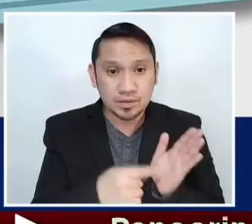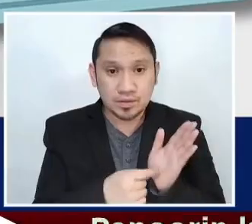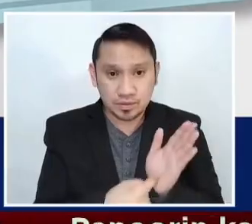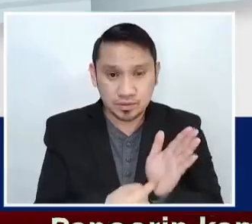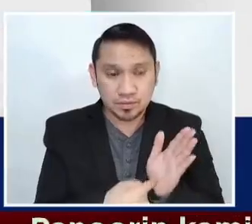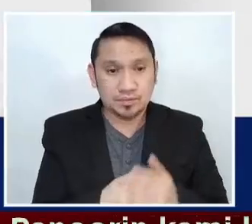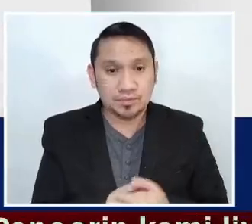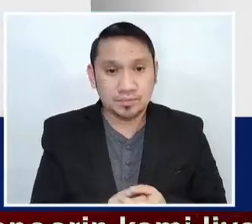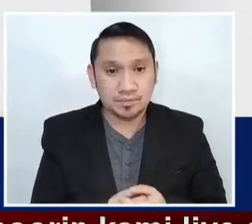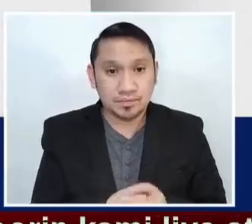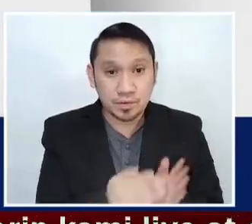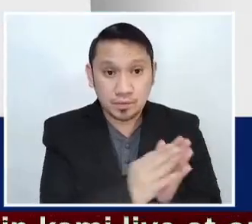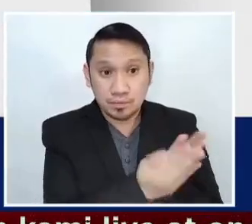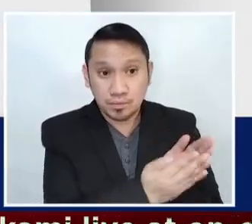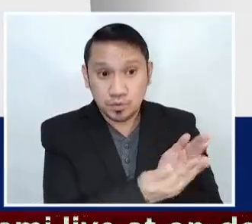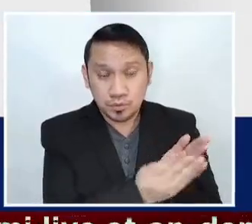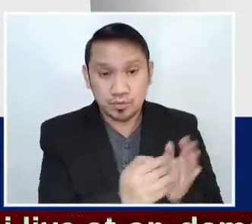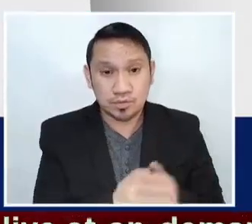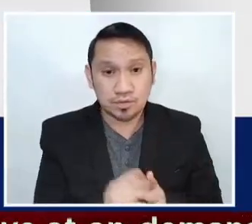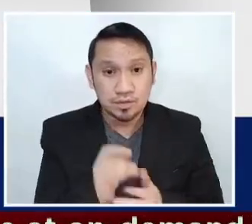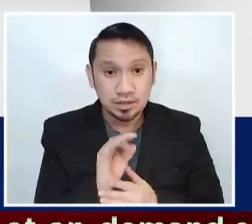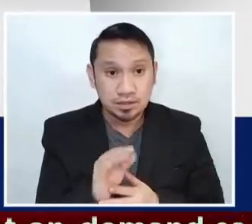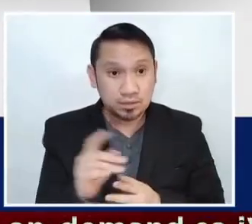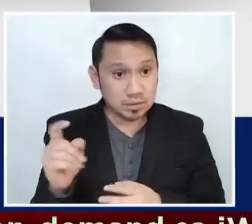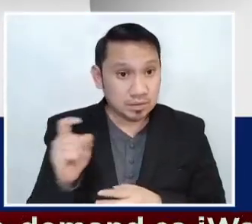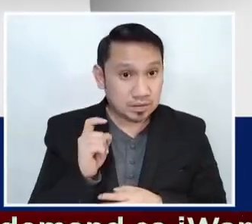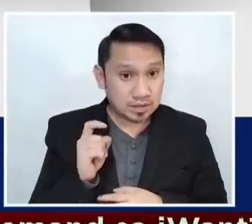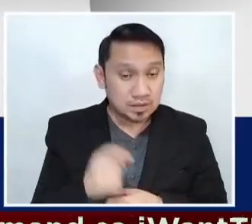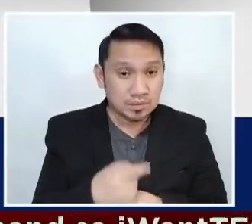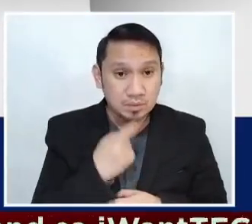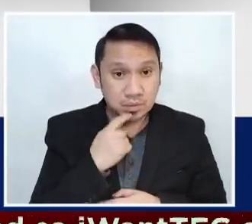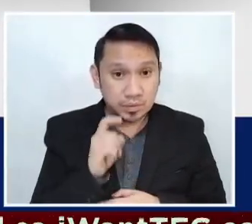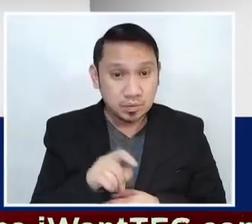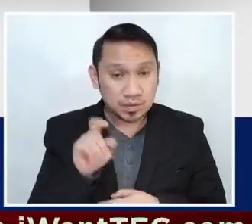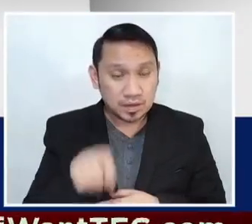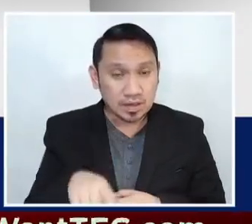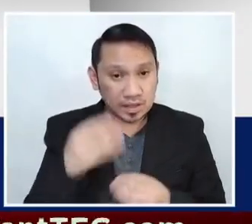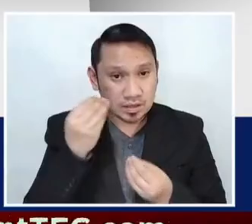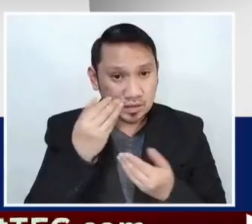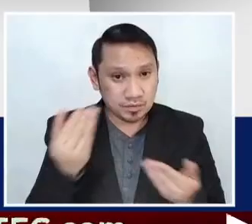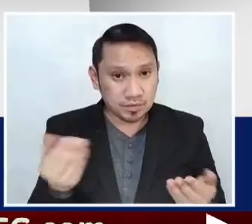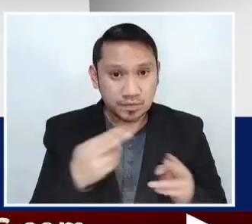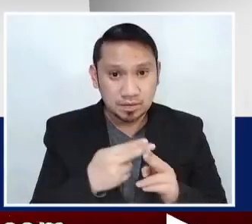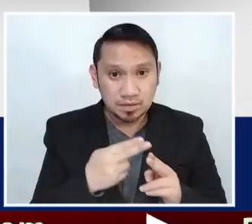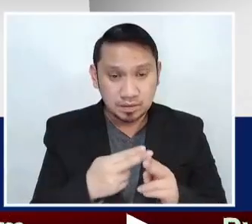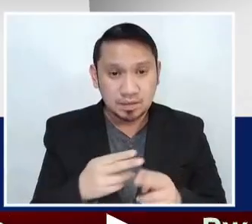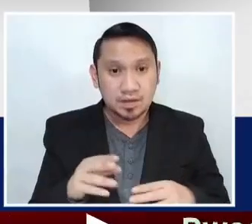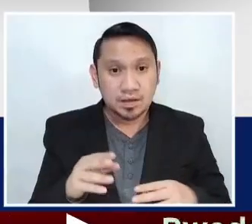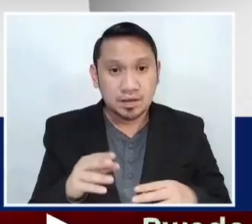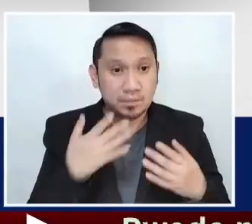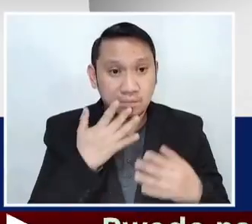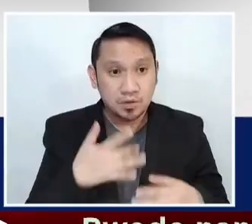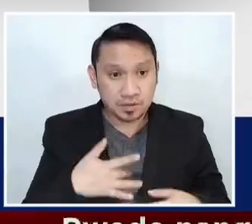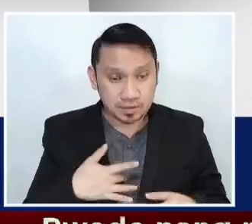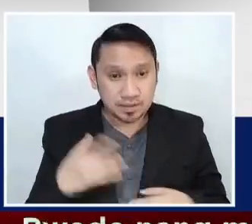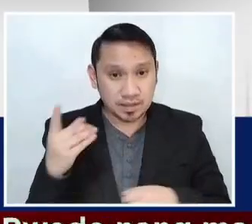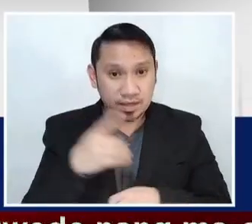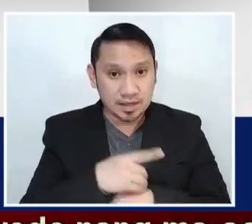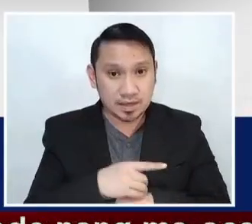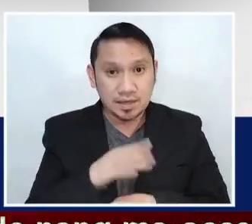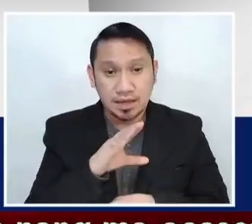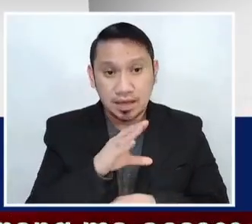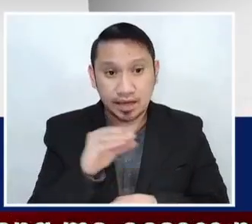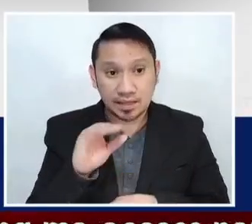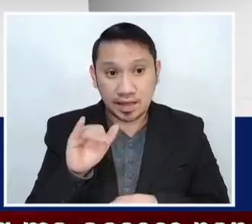purchase booklet. Kung sa tawag o text naman ang order, kailangan lang sabihin ang pangalan, birthday at senior citizen o